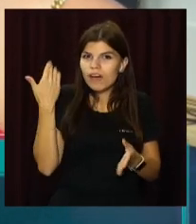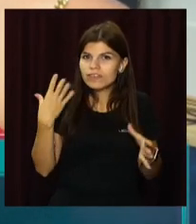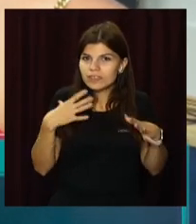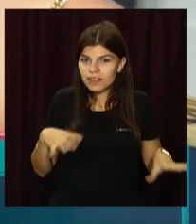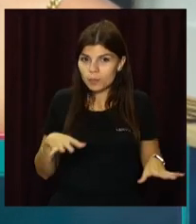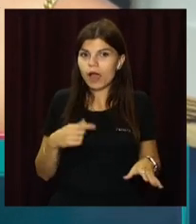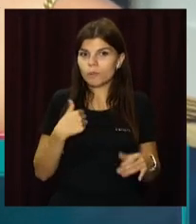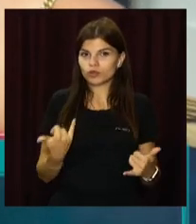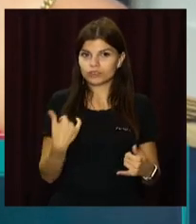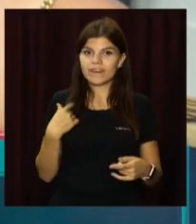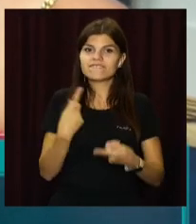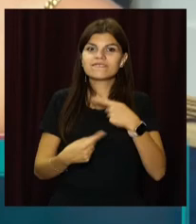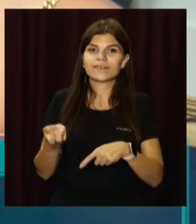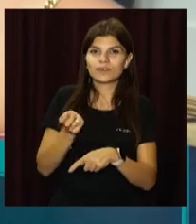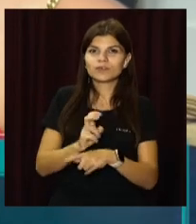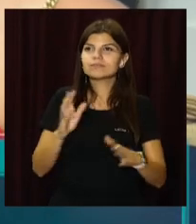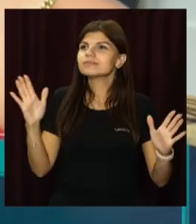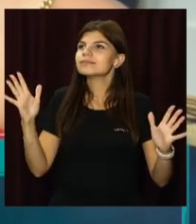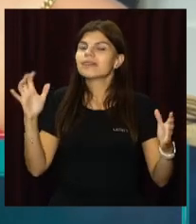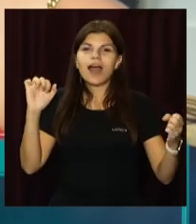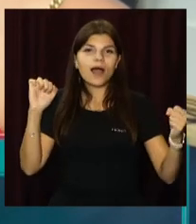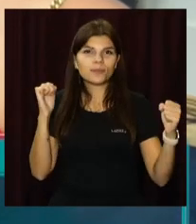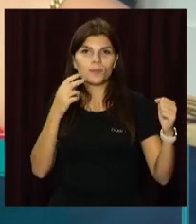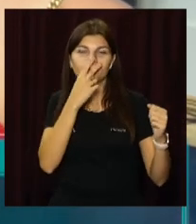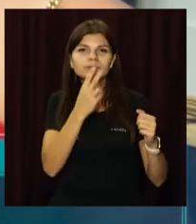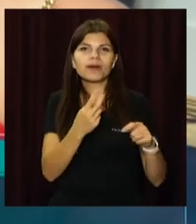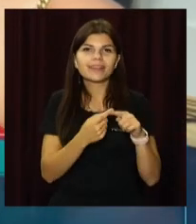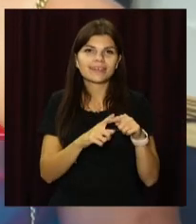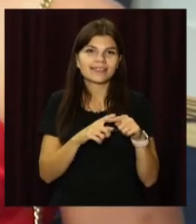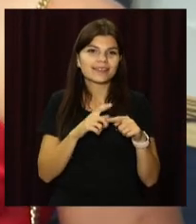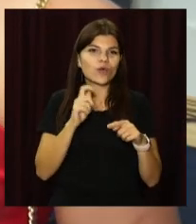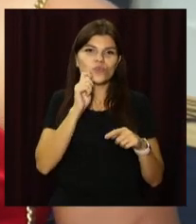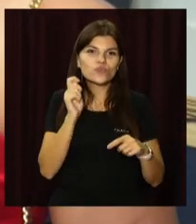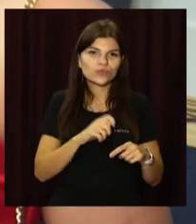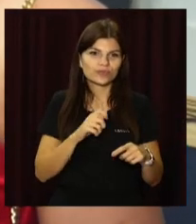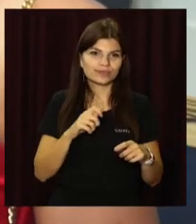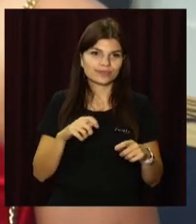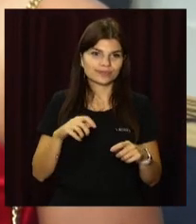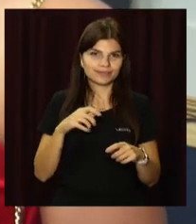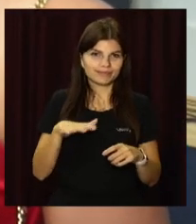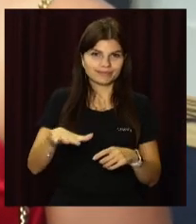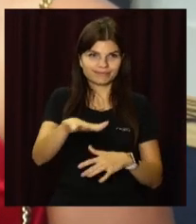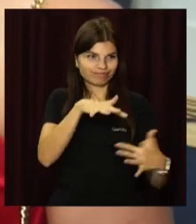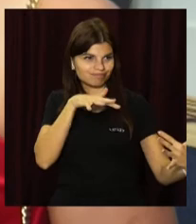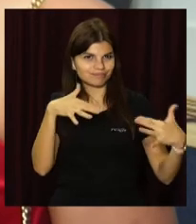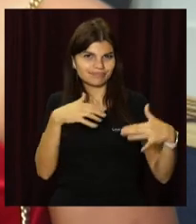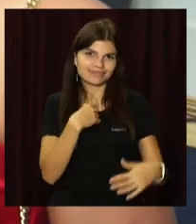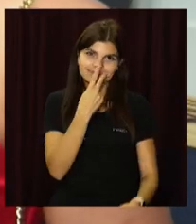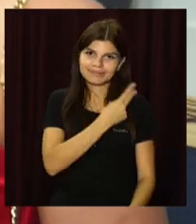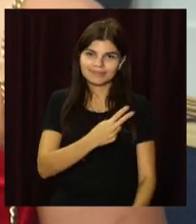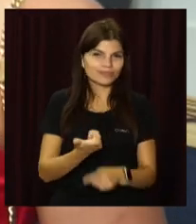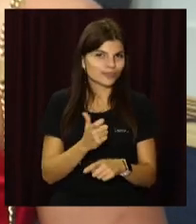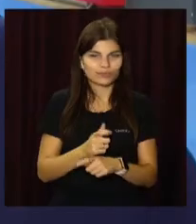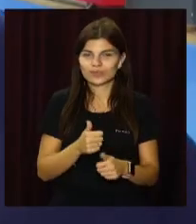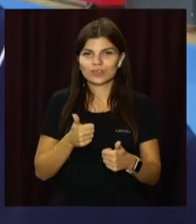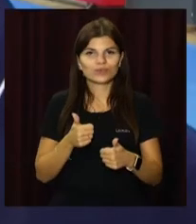І мені дійсно приємно повернутися в цю атмосферу, посмотрети на ребят в українській, а не в мировій обстановці. І це круто, що я тут